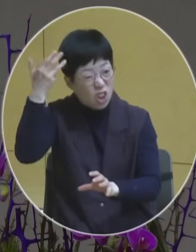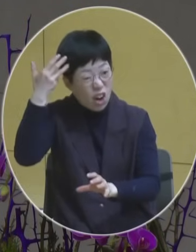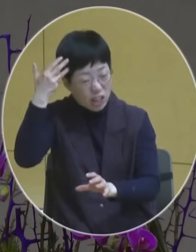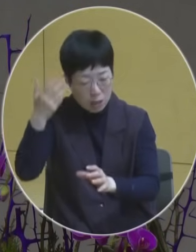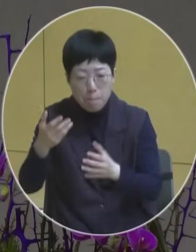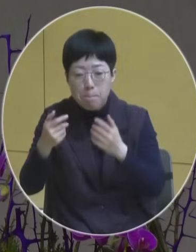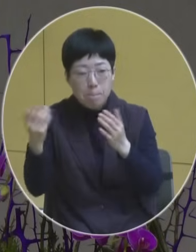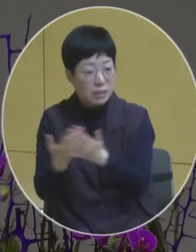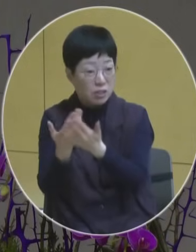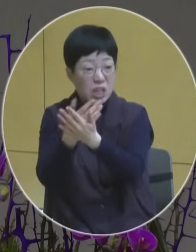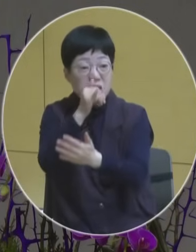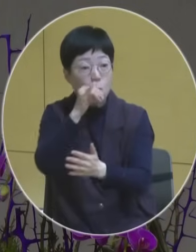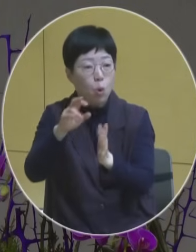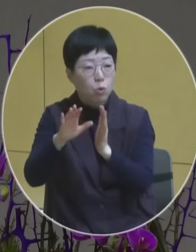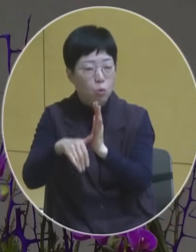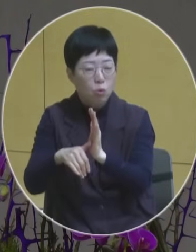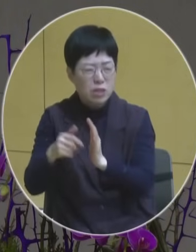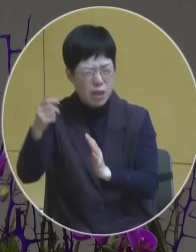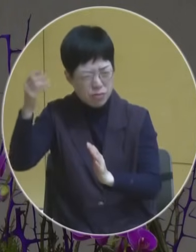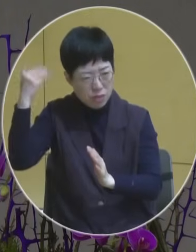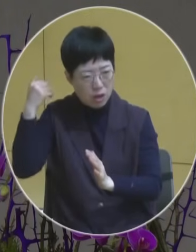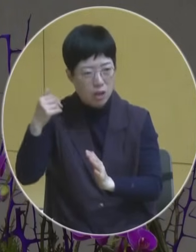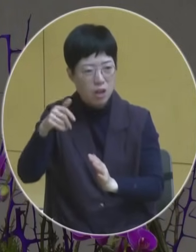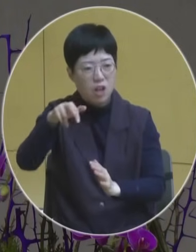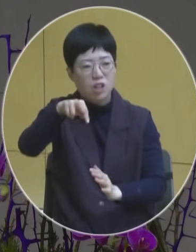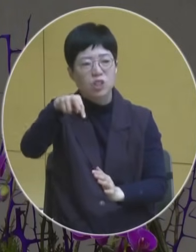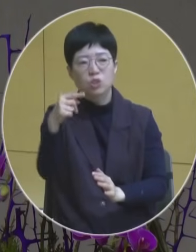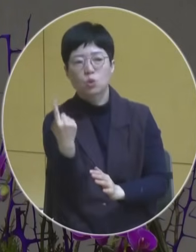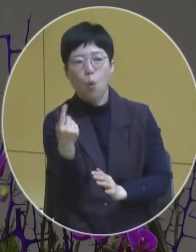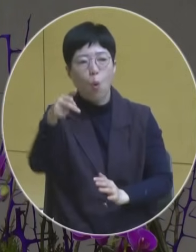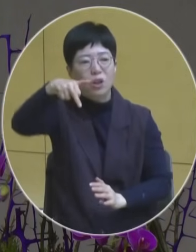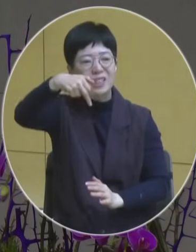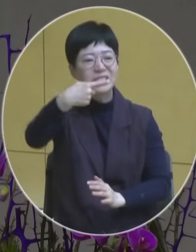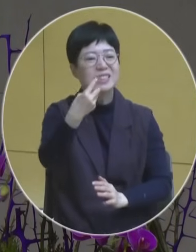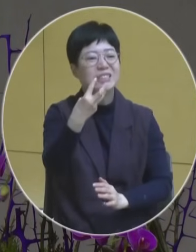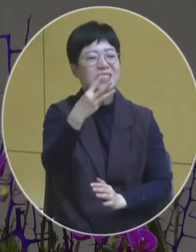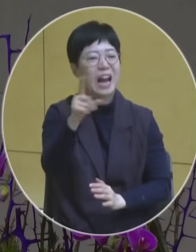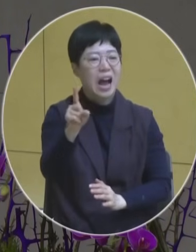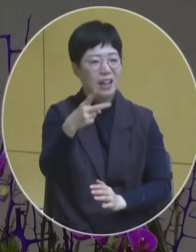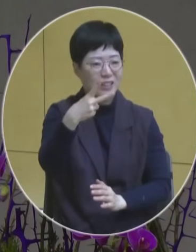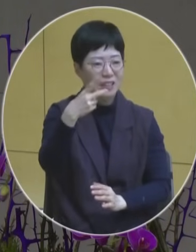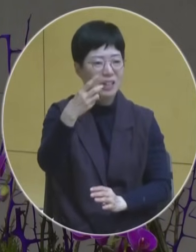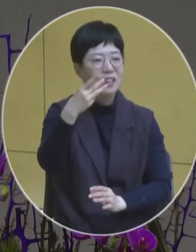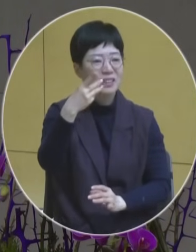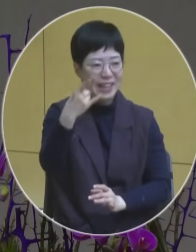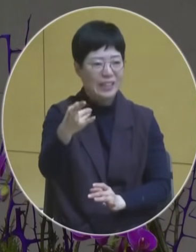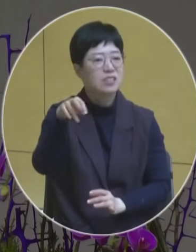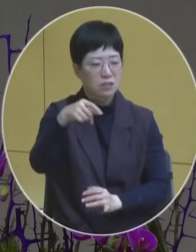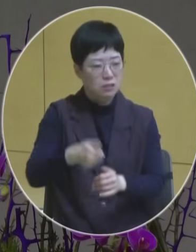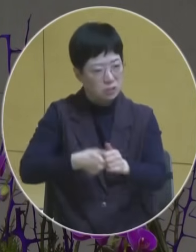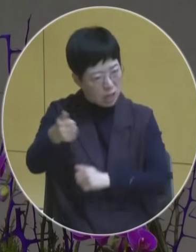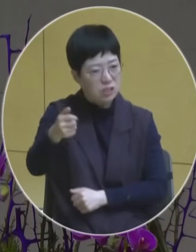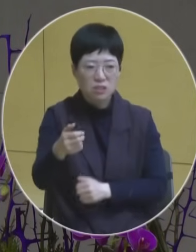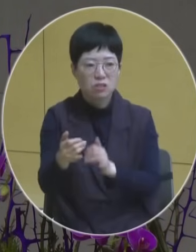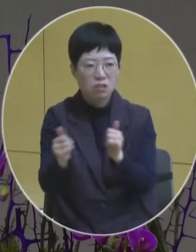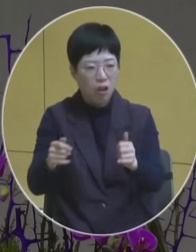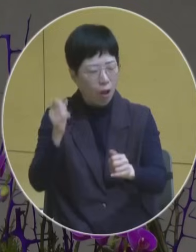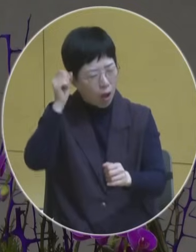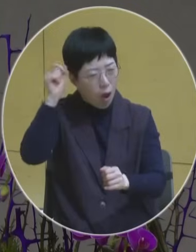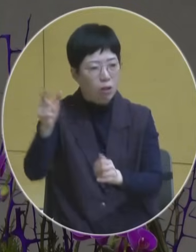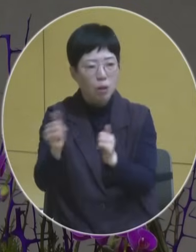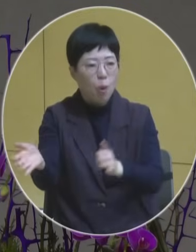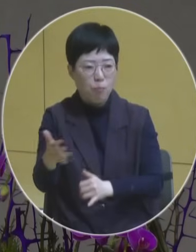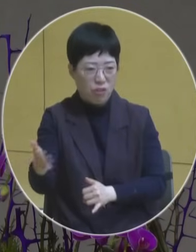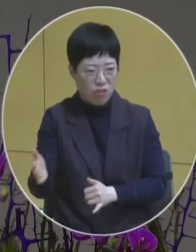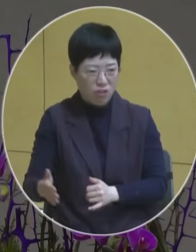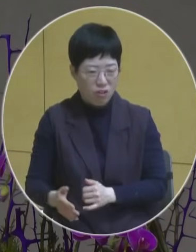할지라도 옛날 고대 철학에 소크라테스를 능가할 수 있는 사람은 없을 거라는 얘기를 들었어요. 물론 그